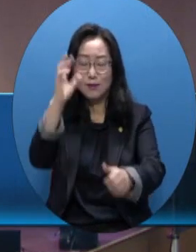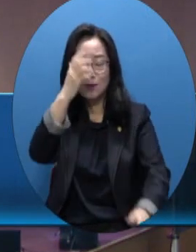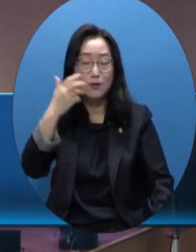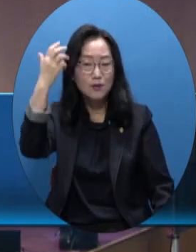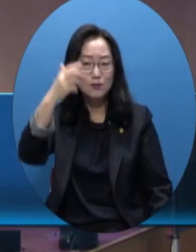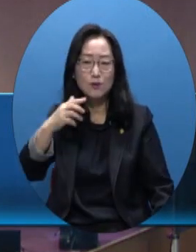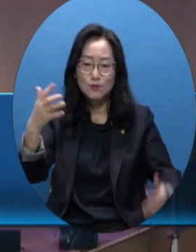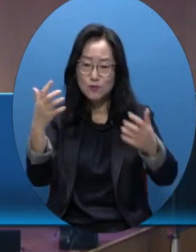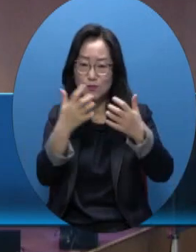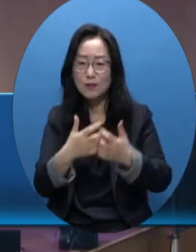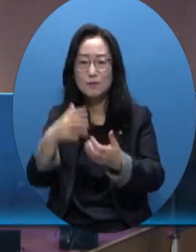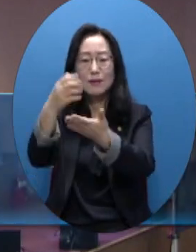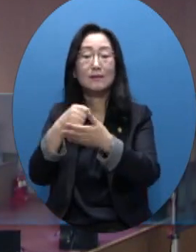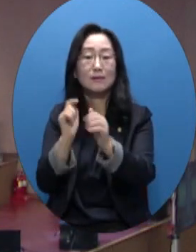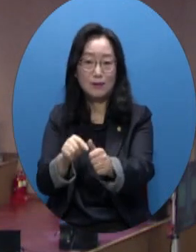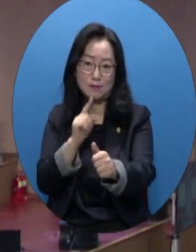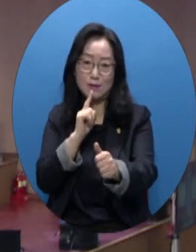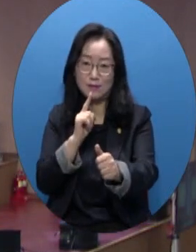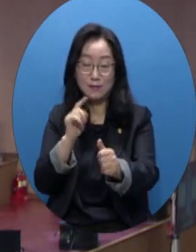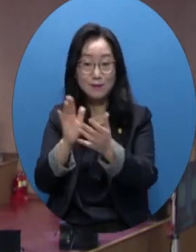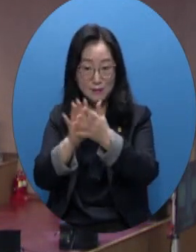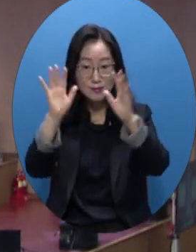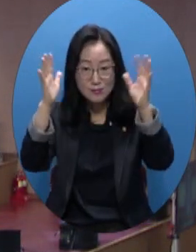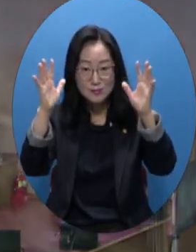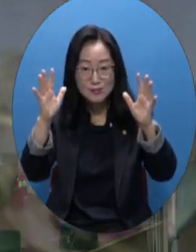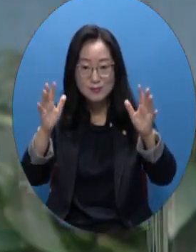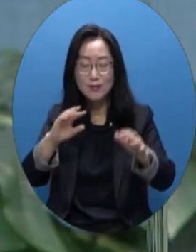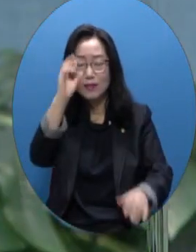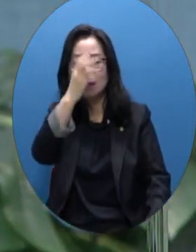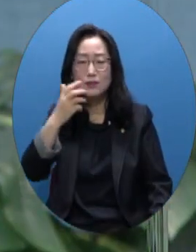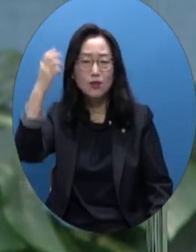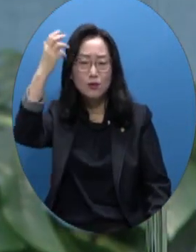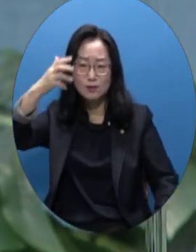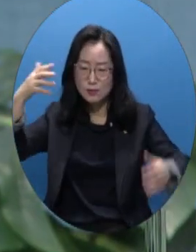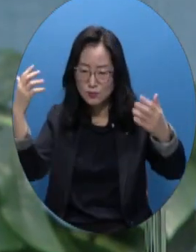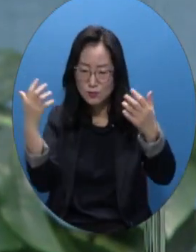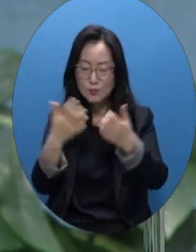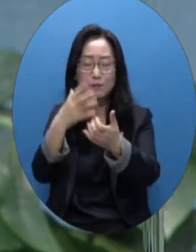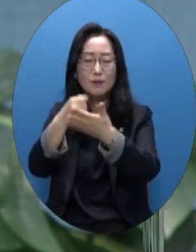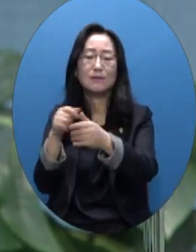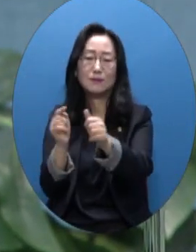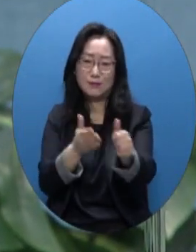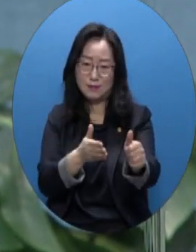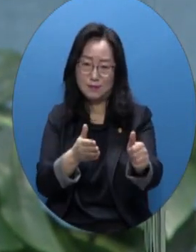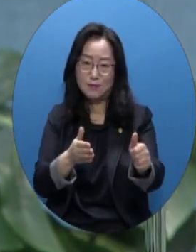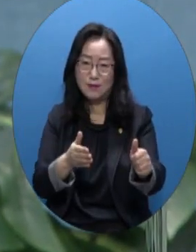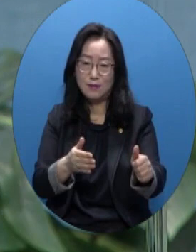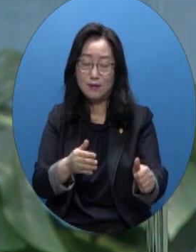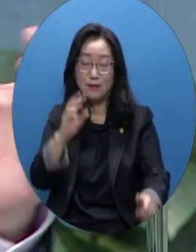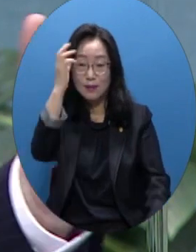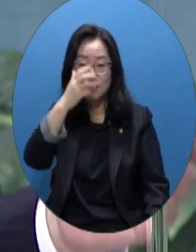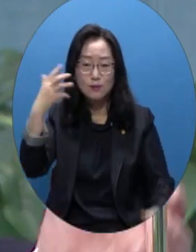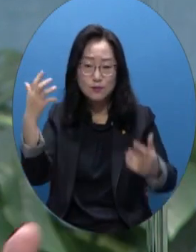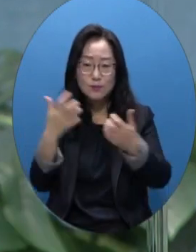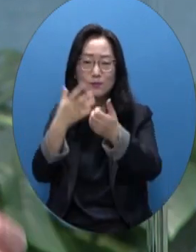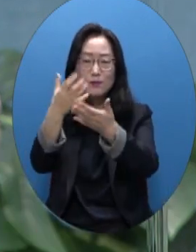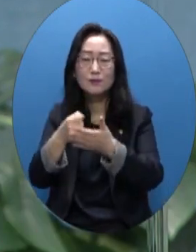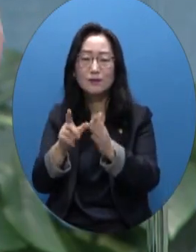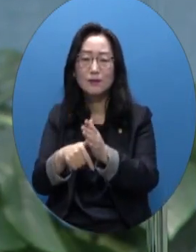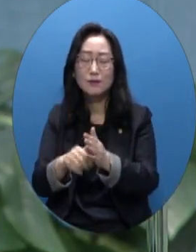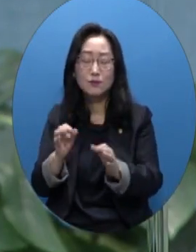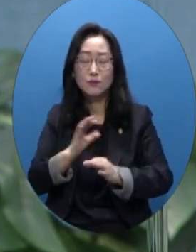선교로 충만을 받으라 8 넣어야 성의 충만을 받으시기 바랍니다 성의 춤 알바할때 놀라운 역사가 일어나게 되는